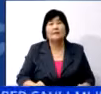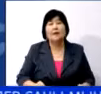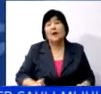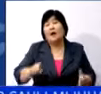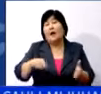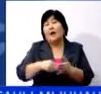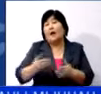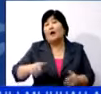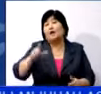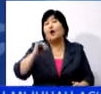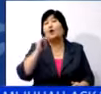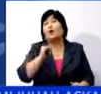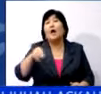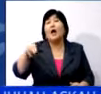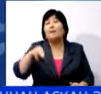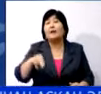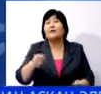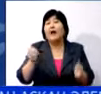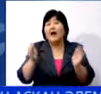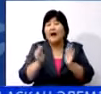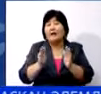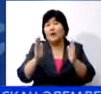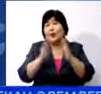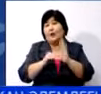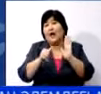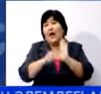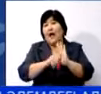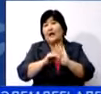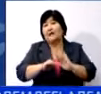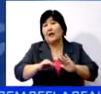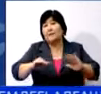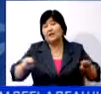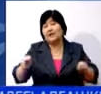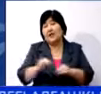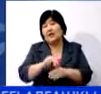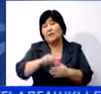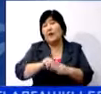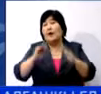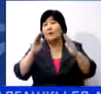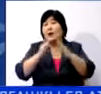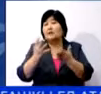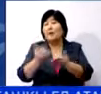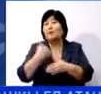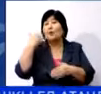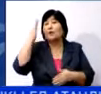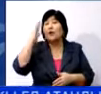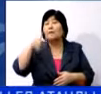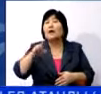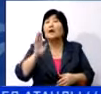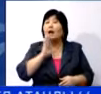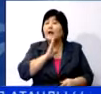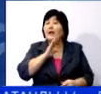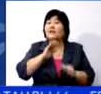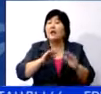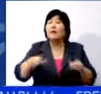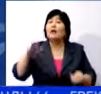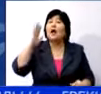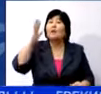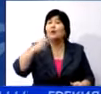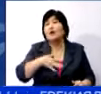Қала тұрғыны Юлия Панащук аядай ғана үйде 6 перзентін тәрбиелеп отыр. Баспаналы болуды армандайтын отанасы балаларының